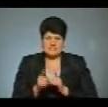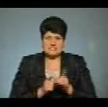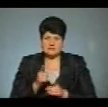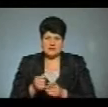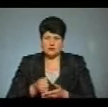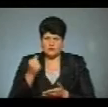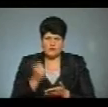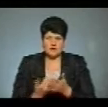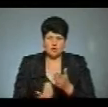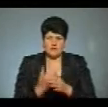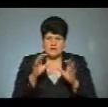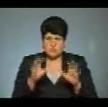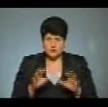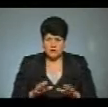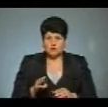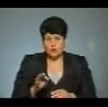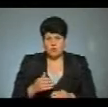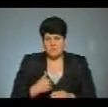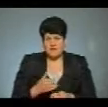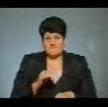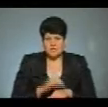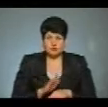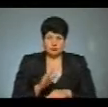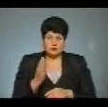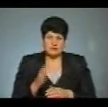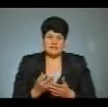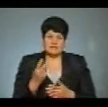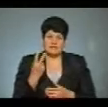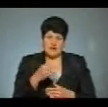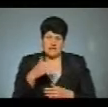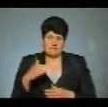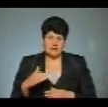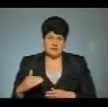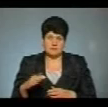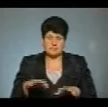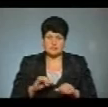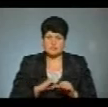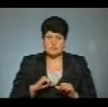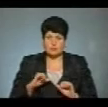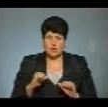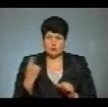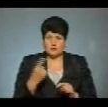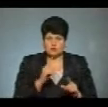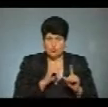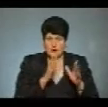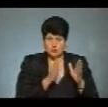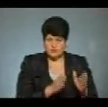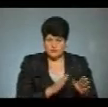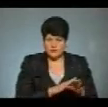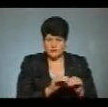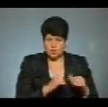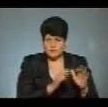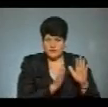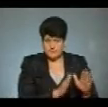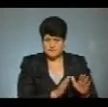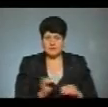ухвалення нового законодавства, то ми фактично будемо мати два рівні місцевого самоврядування – обласну раду з її виконавчим комітетом